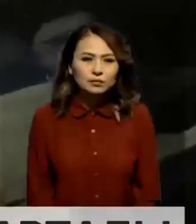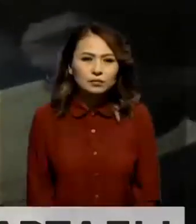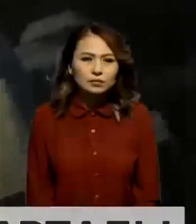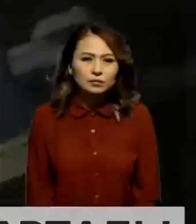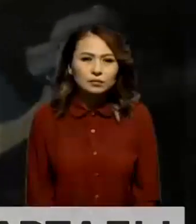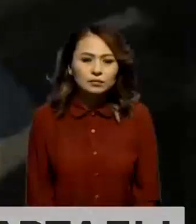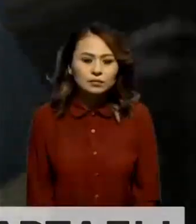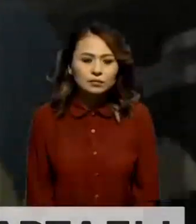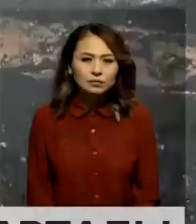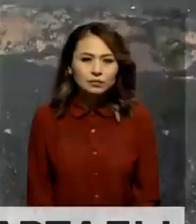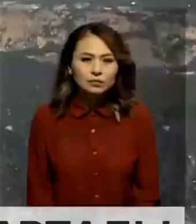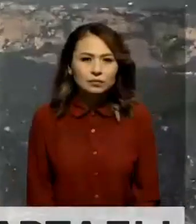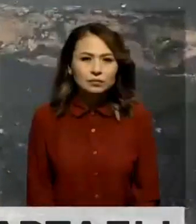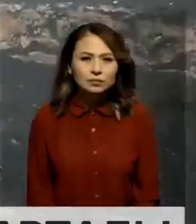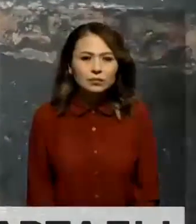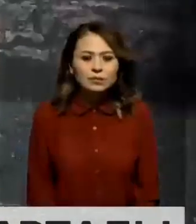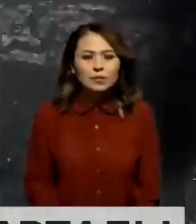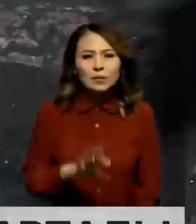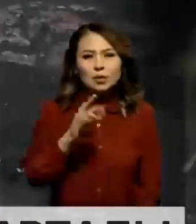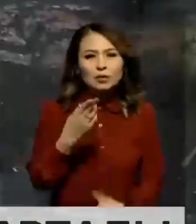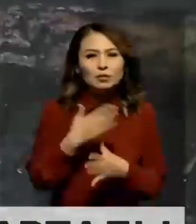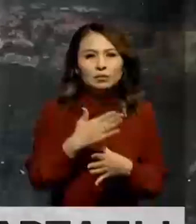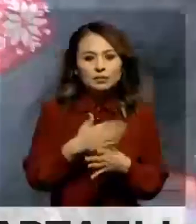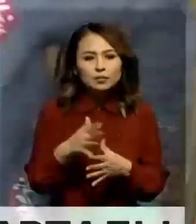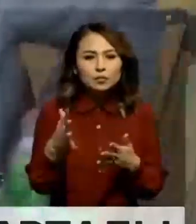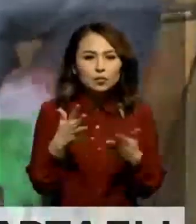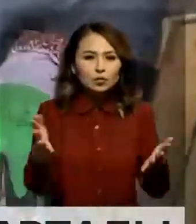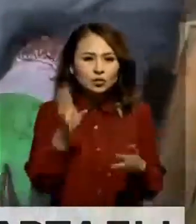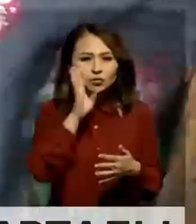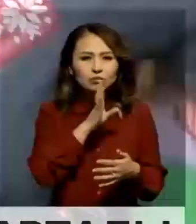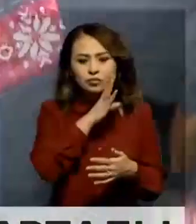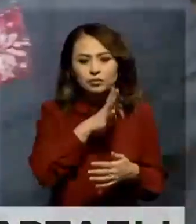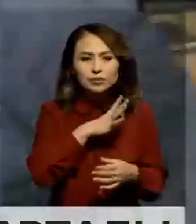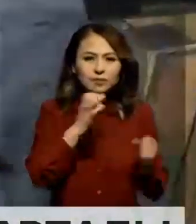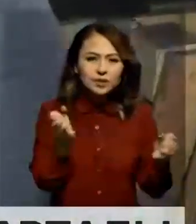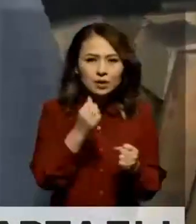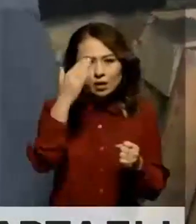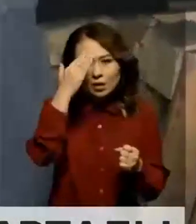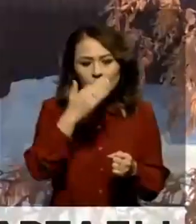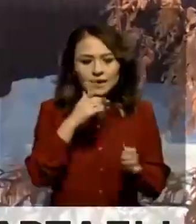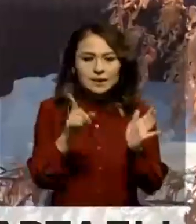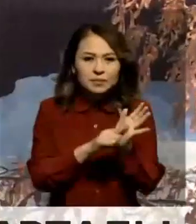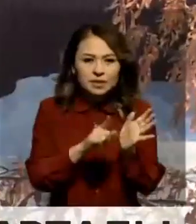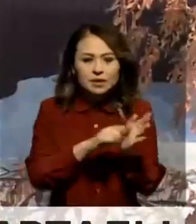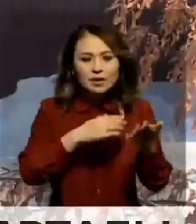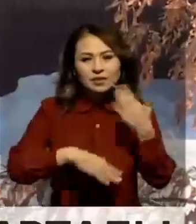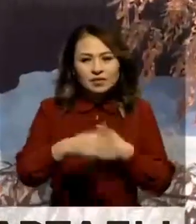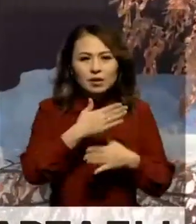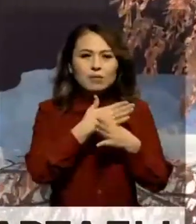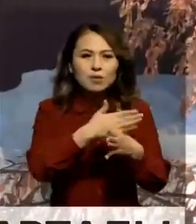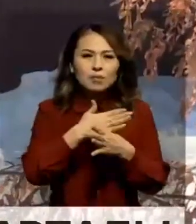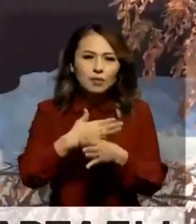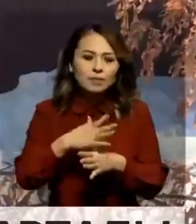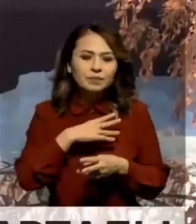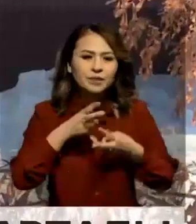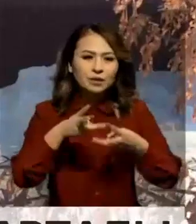дрова, уголь заносим. Әлеуметтік қызметкерлердің дені әйелдер, олар қысы-жазы зейнеткерлер мен мүгедектерге барынша көмек көрсетіп келеді. От